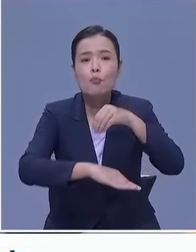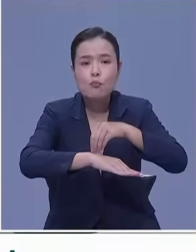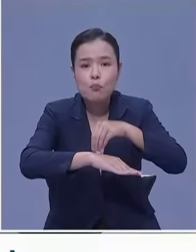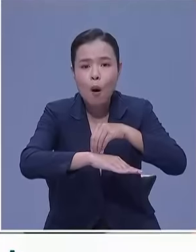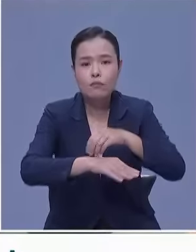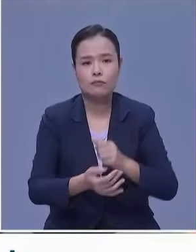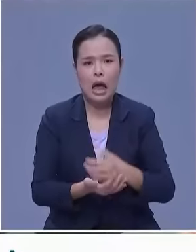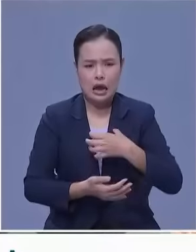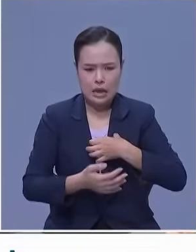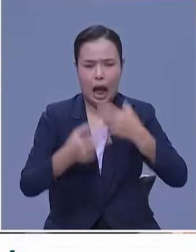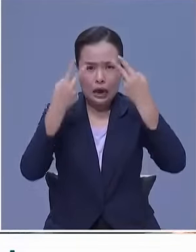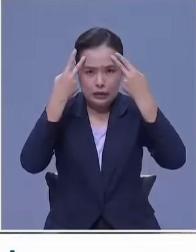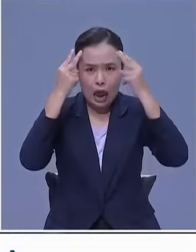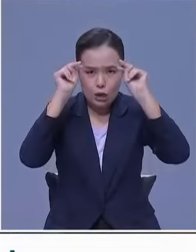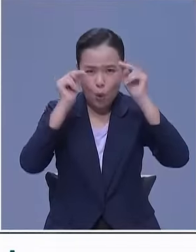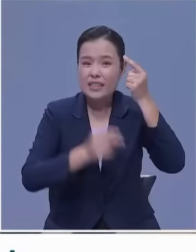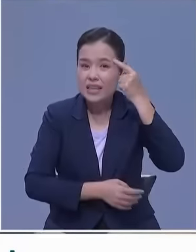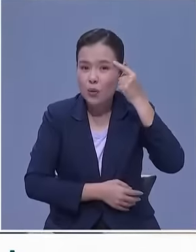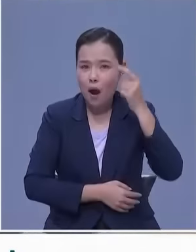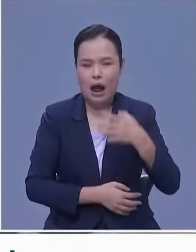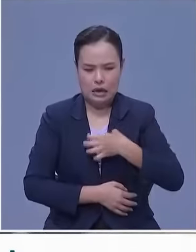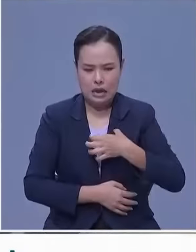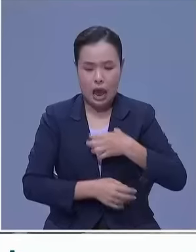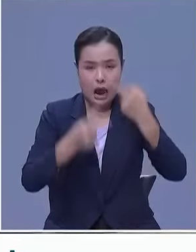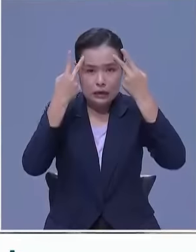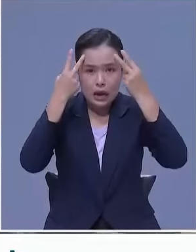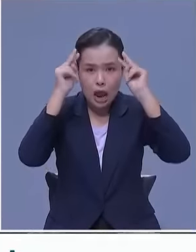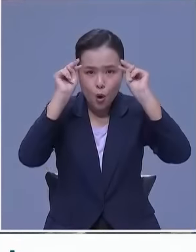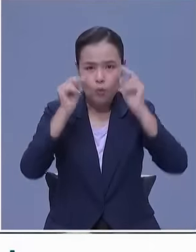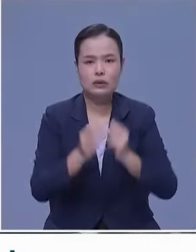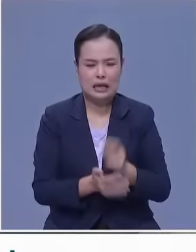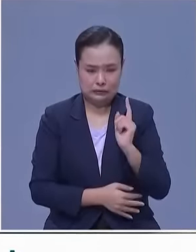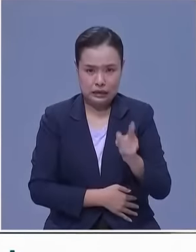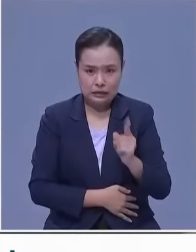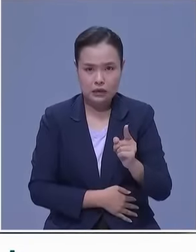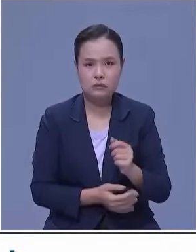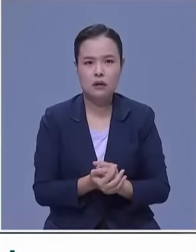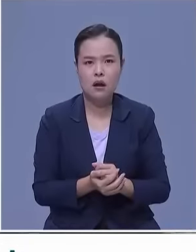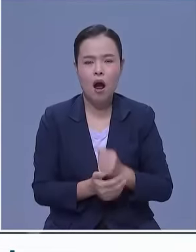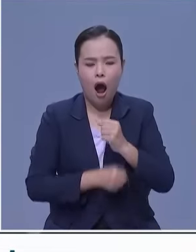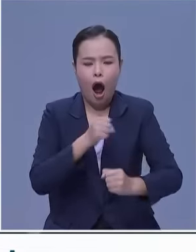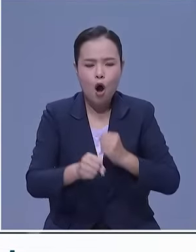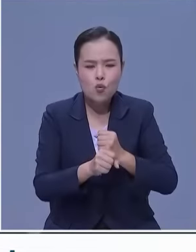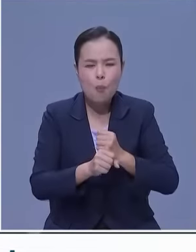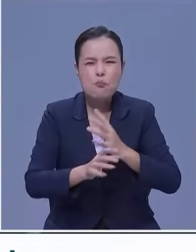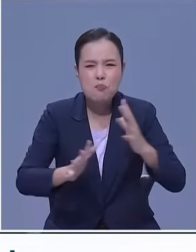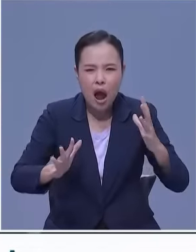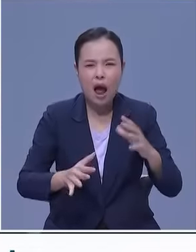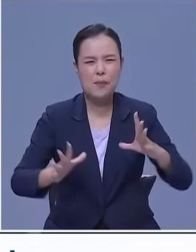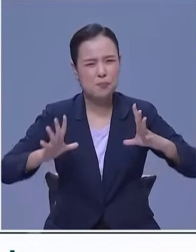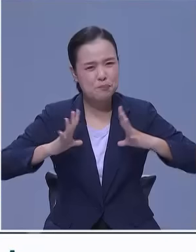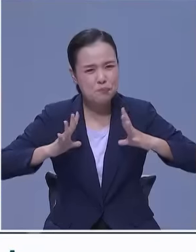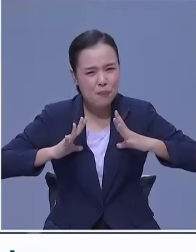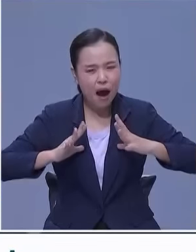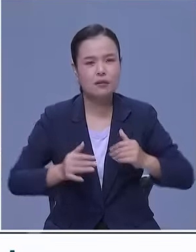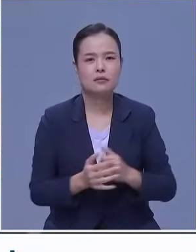ยังคงจะอยากเป็นนายกคือคุณเอกเชื่อแบบนี้นะว่าลุงป้อมยังอยากเป็นนายกแต่ใจจริงเห็นลุงป้อมอายุมากแล้วอยากให้ท่านพักผ่อนอย